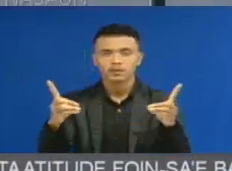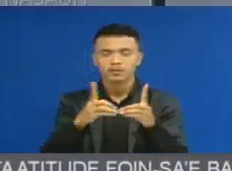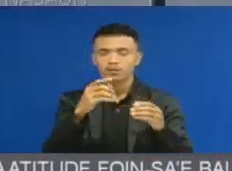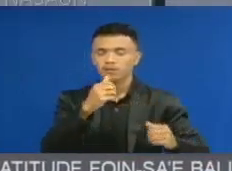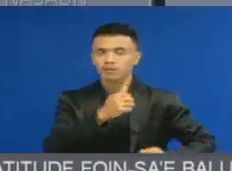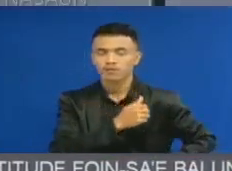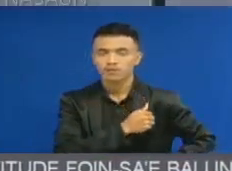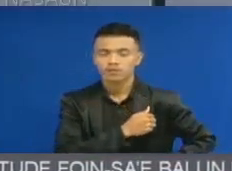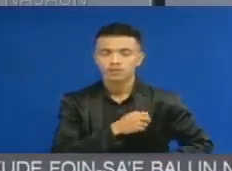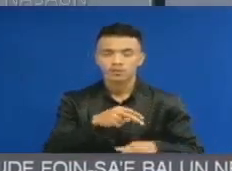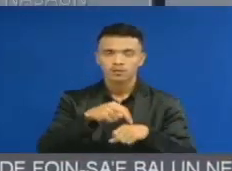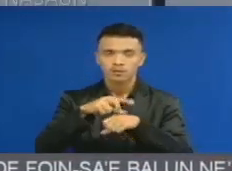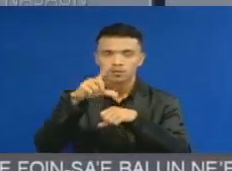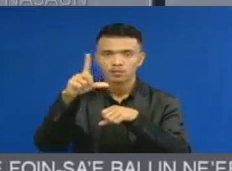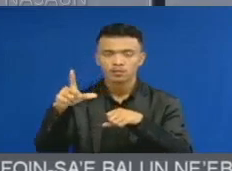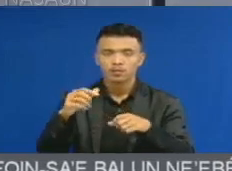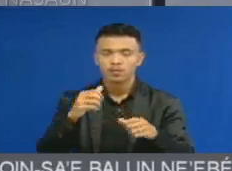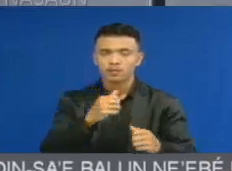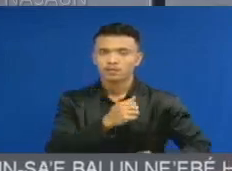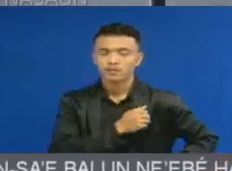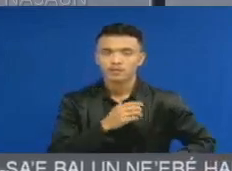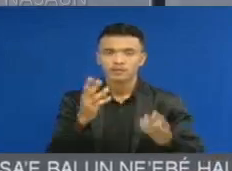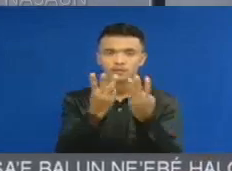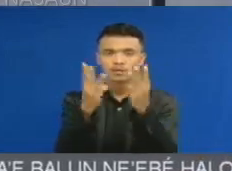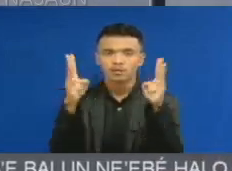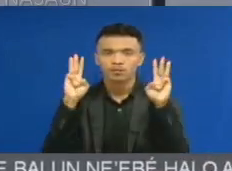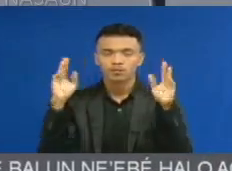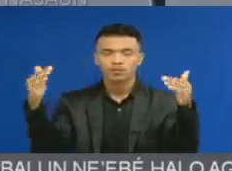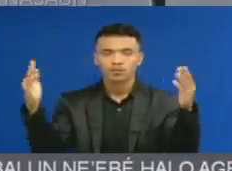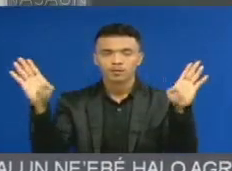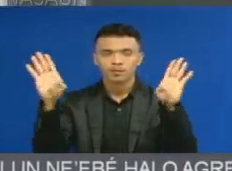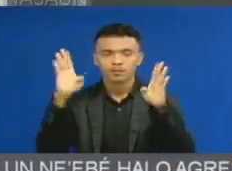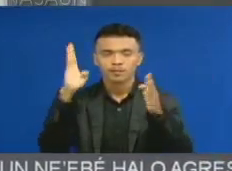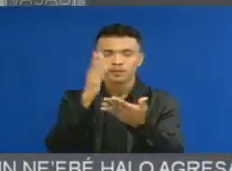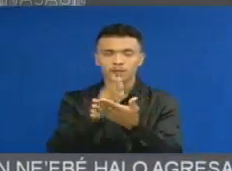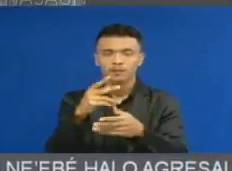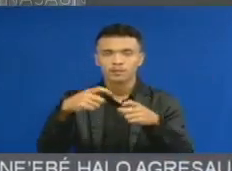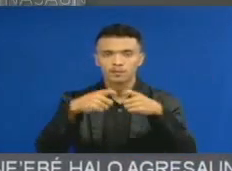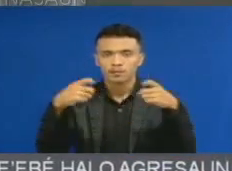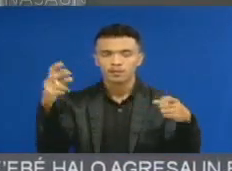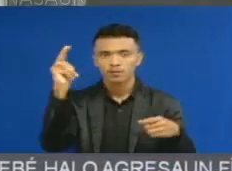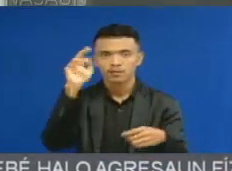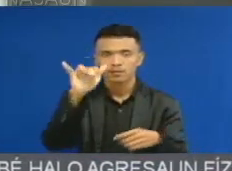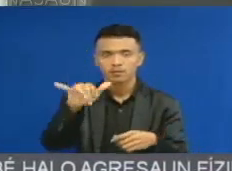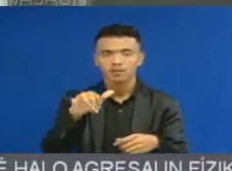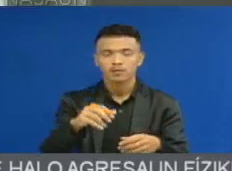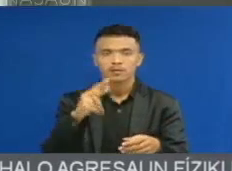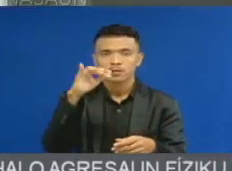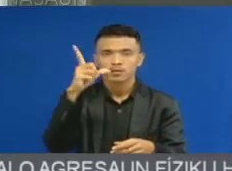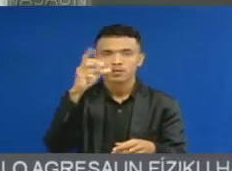para a Libertação Nacional, Falentil sai luto de Besatan invasor Sira. Nicolo Lobato sai